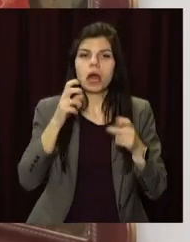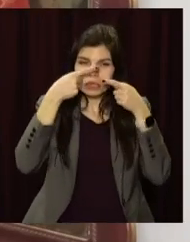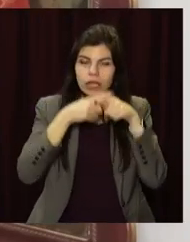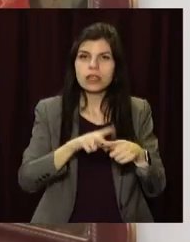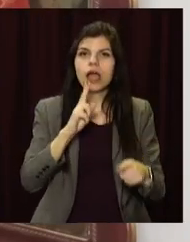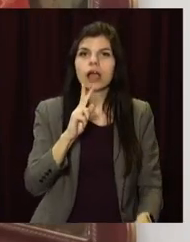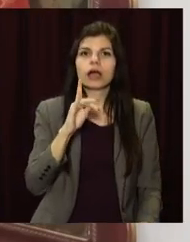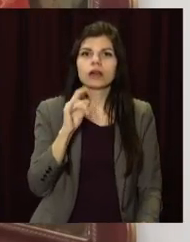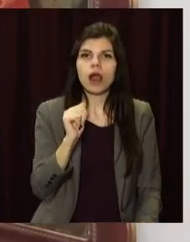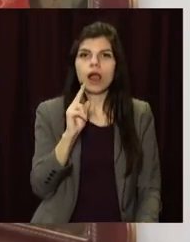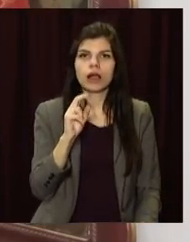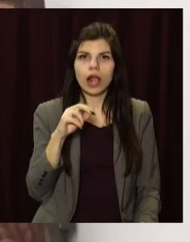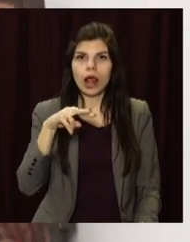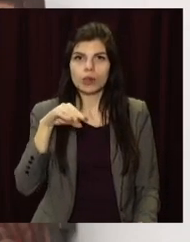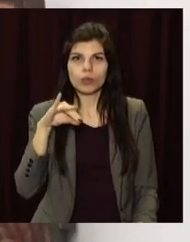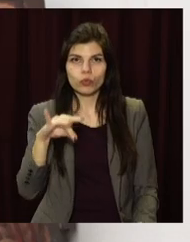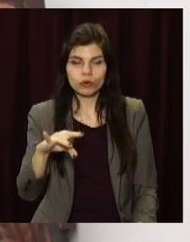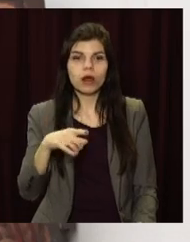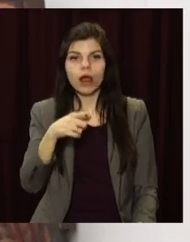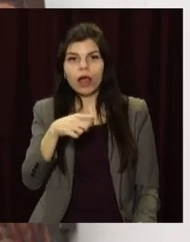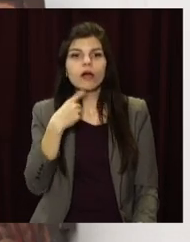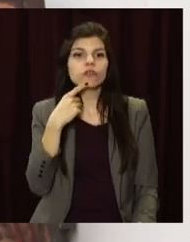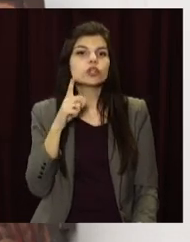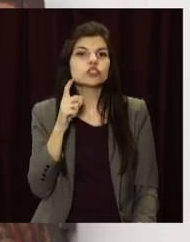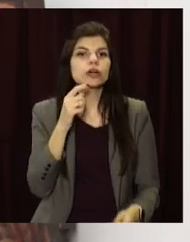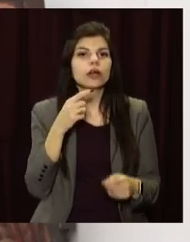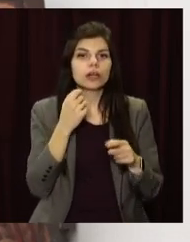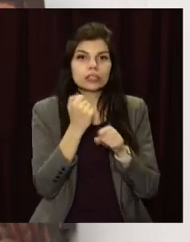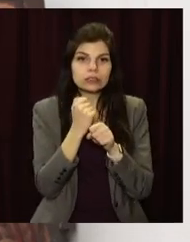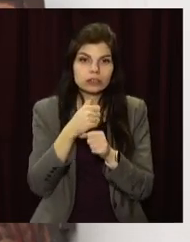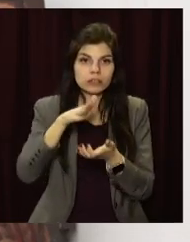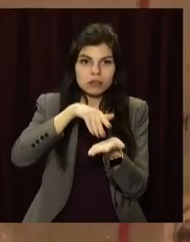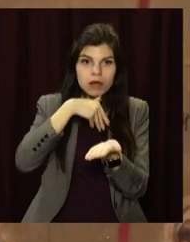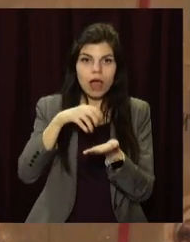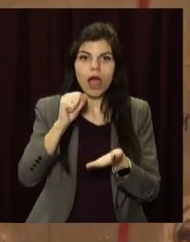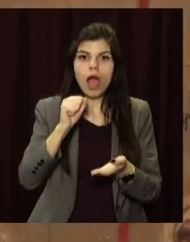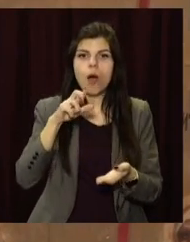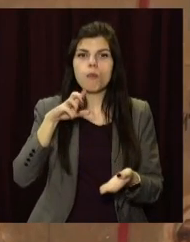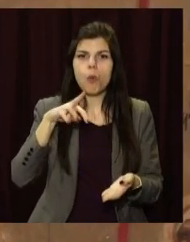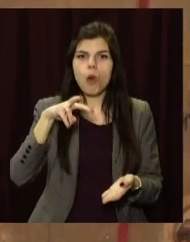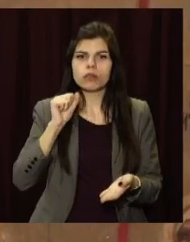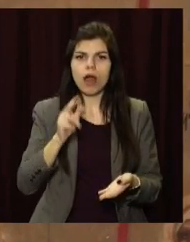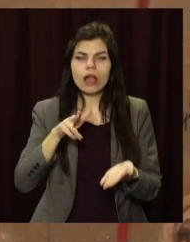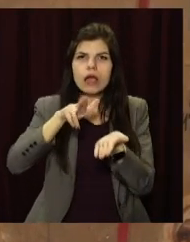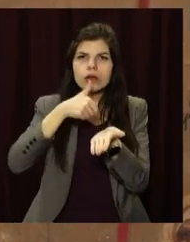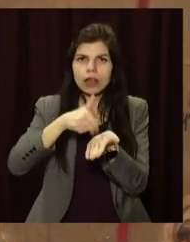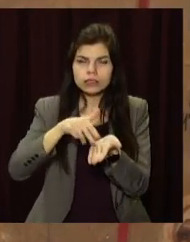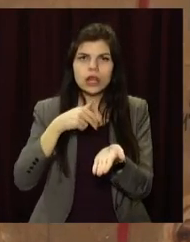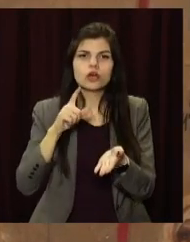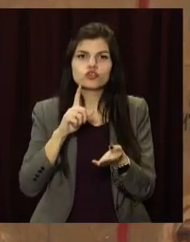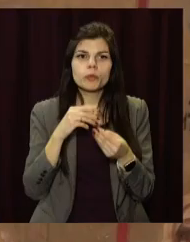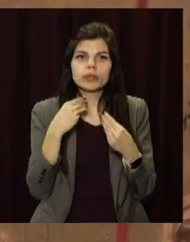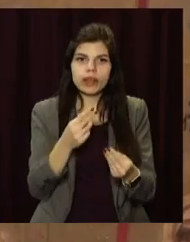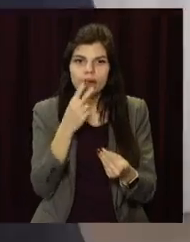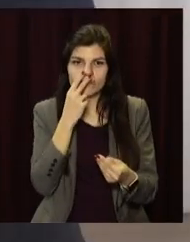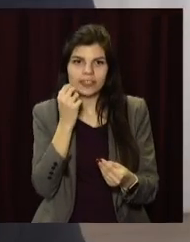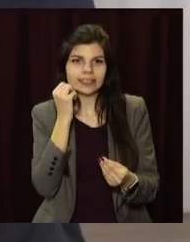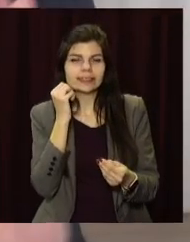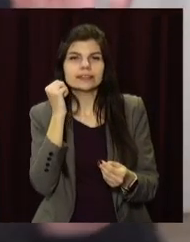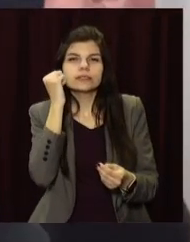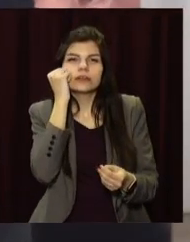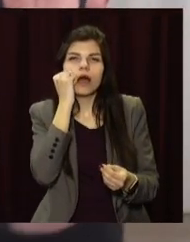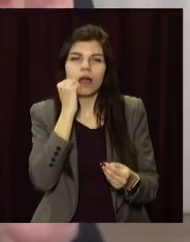держиться. Іконопис став справою життя Тетяни Жовнір майже 30 років тому. Для цього художниця їздила брати благословення в монастирі.